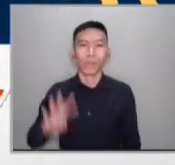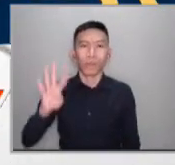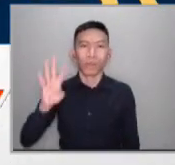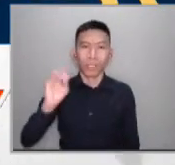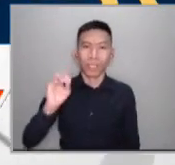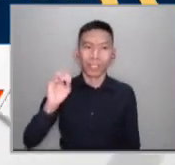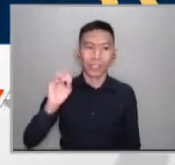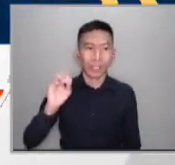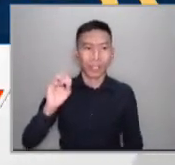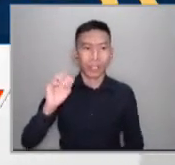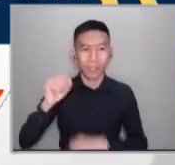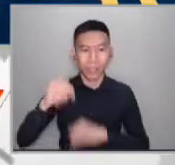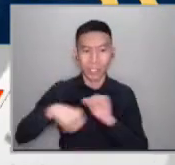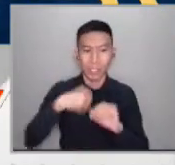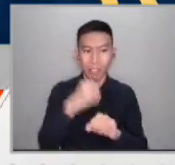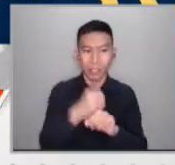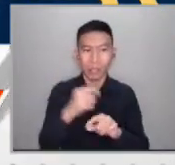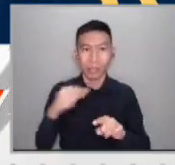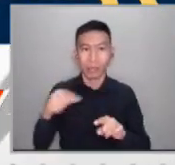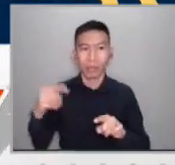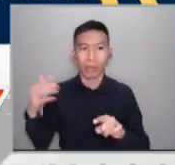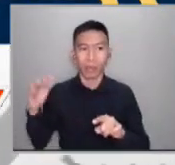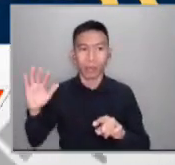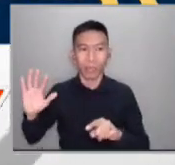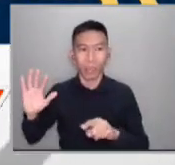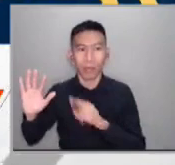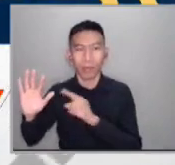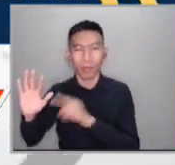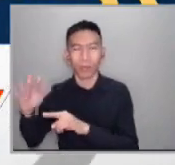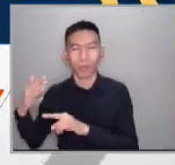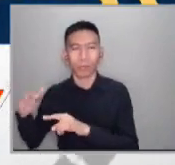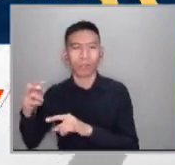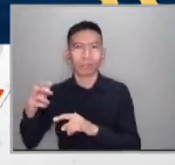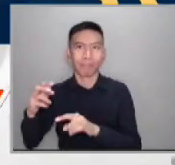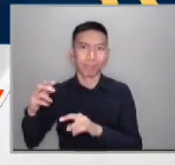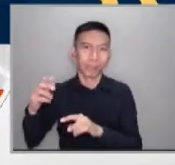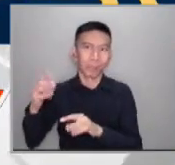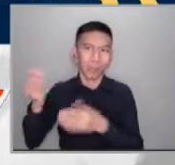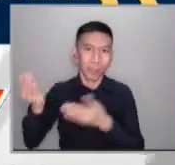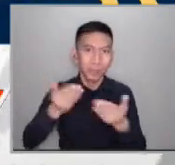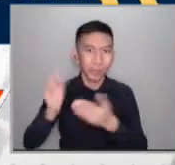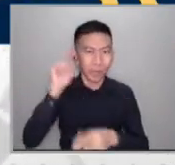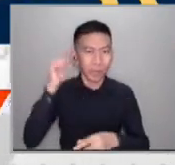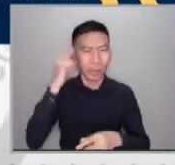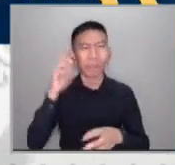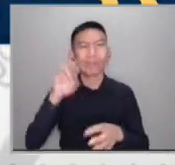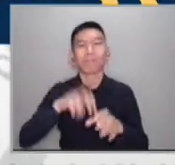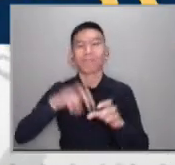Pangulong Duterte na magretiro matapos ang kanyang termino sa susunod na taon.